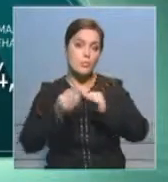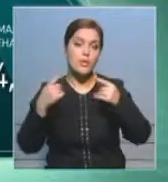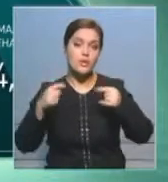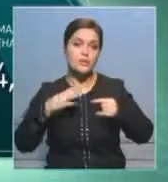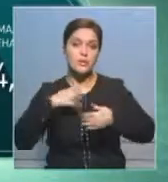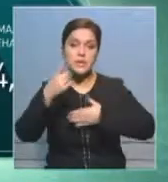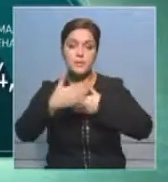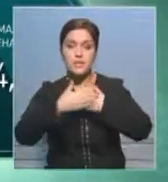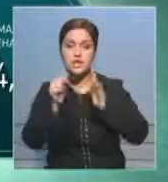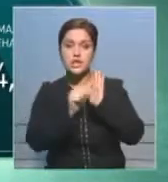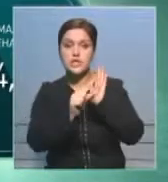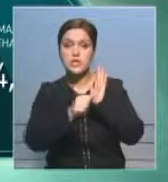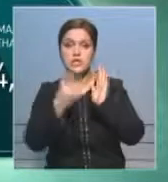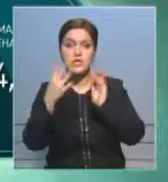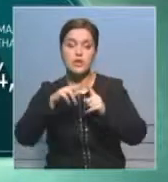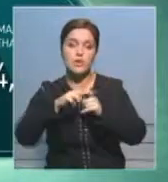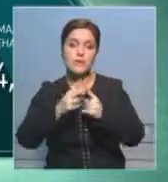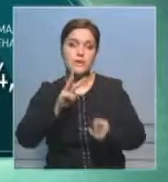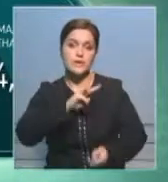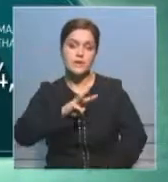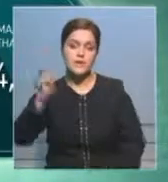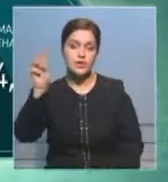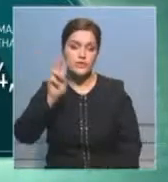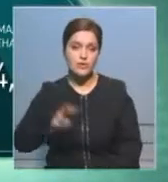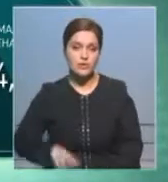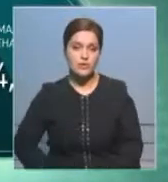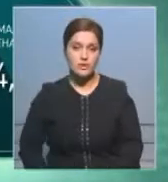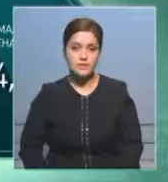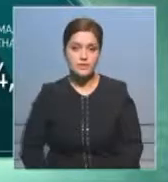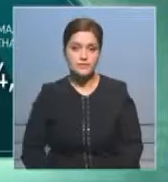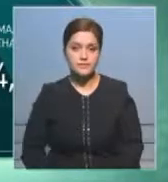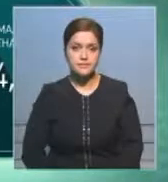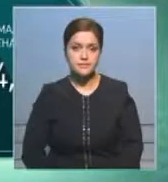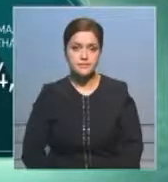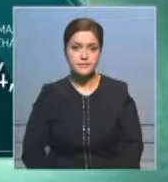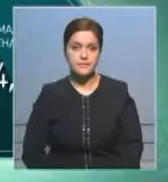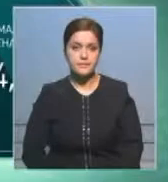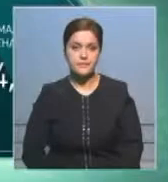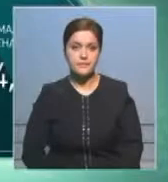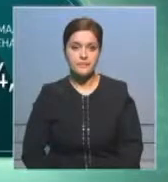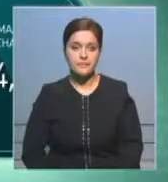объем торгов приблизился шестидесяти четырех с половиной миллионам долларов